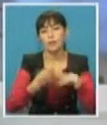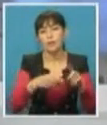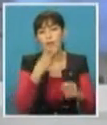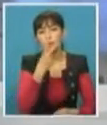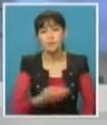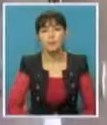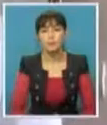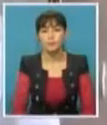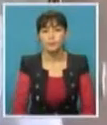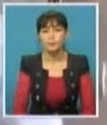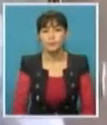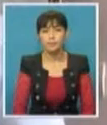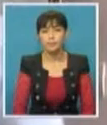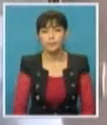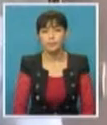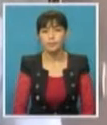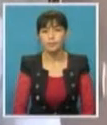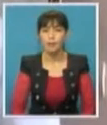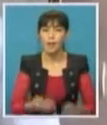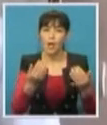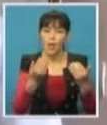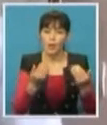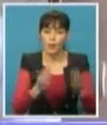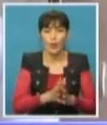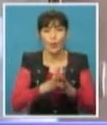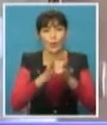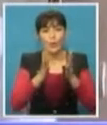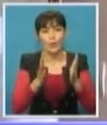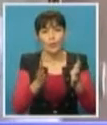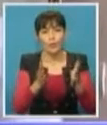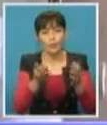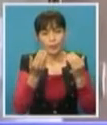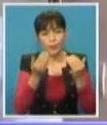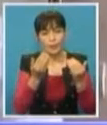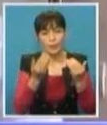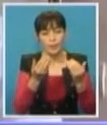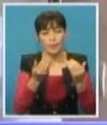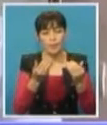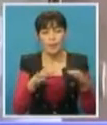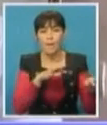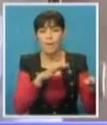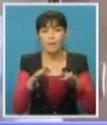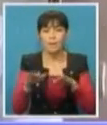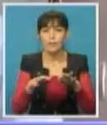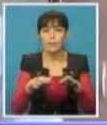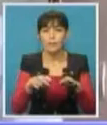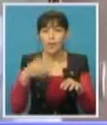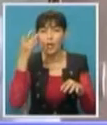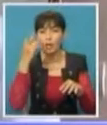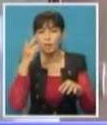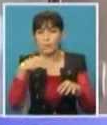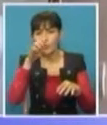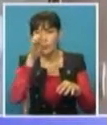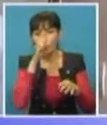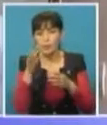жалғастырады. Жалында біткен жасы мұратты үлкен ғылыми теориялық конференция сөйтен деп жатыр. Оған шет мемлекеттерден